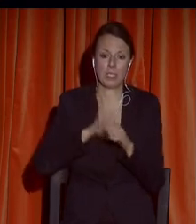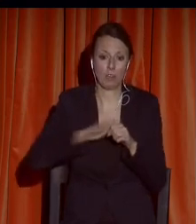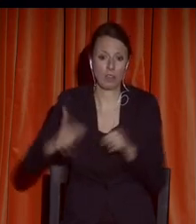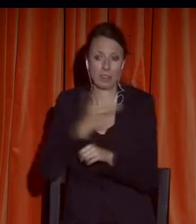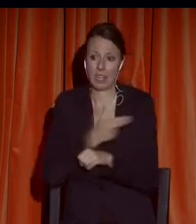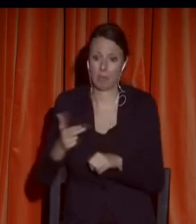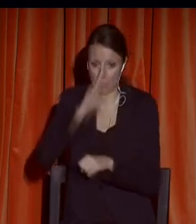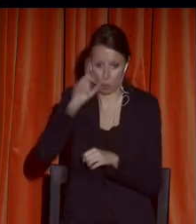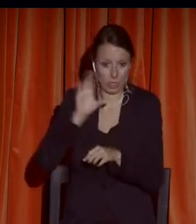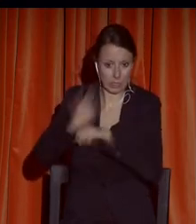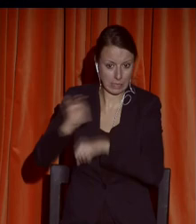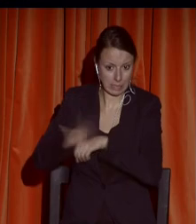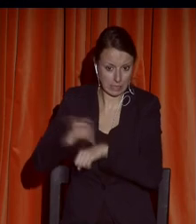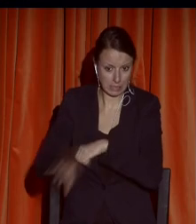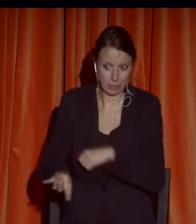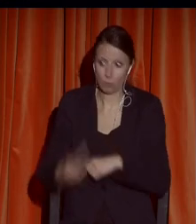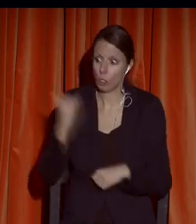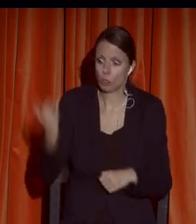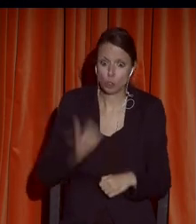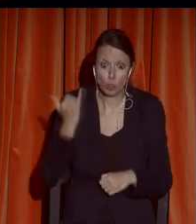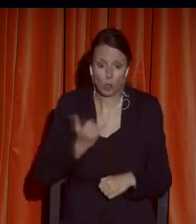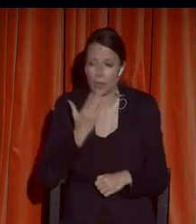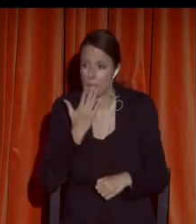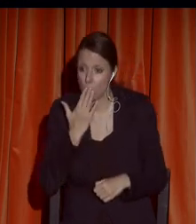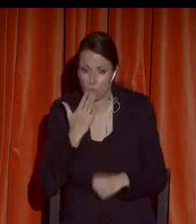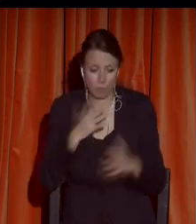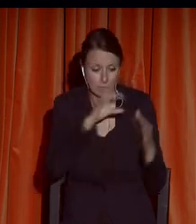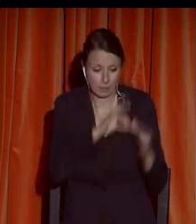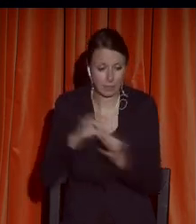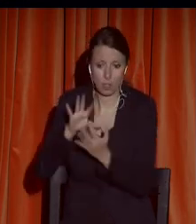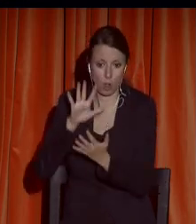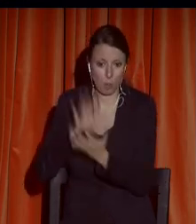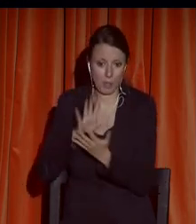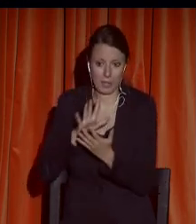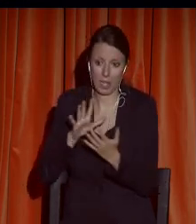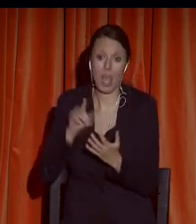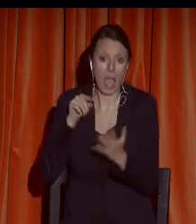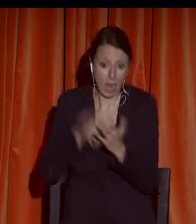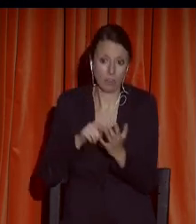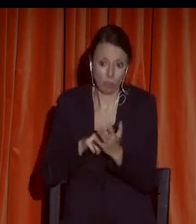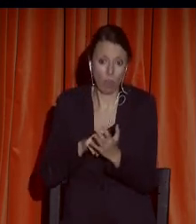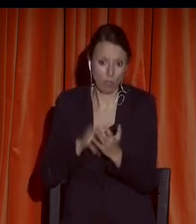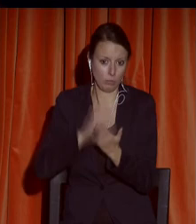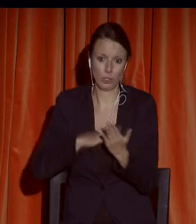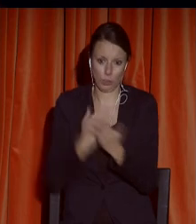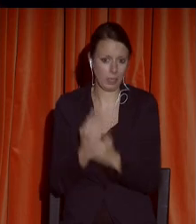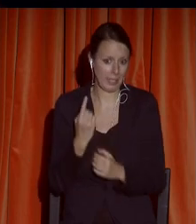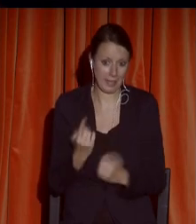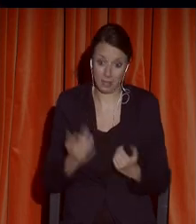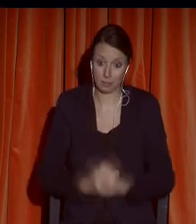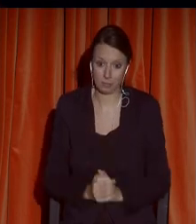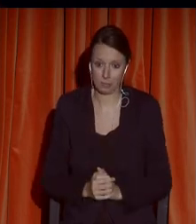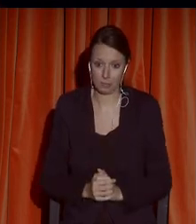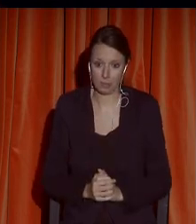Cały czas o tym mówimy i odwołujemy się do tej opinii. A to jest jeden z przykładów. I myślę, właśnie chciałabym